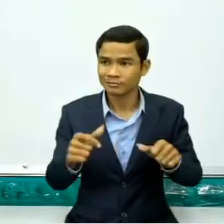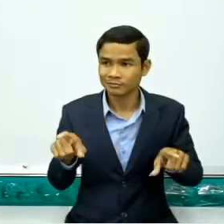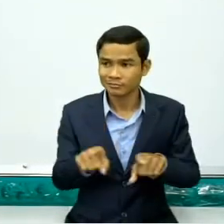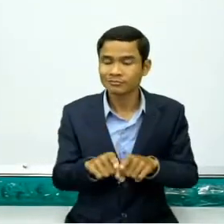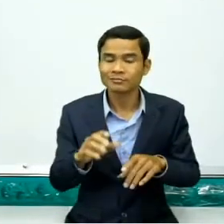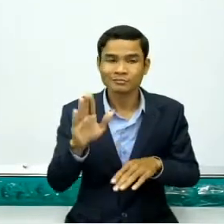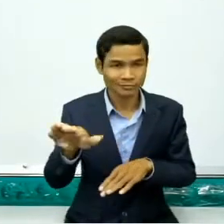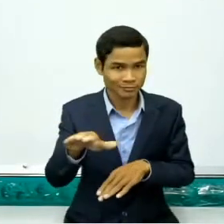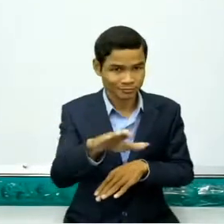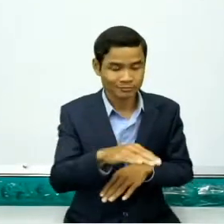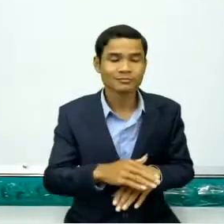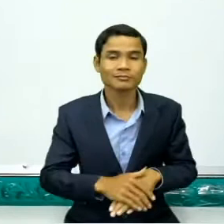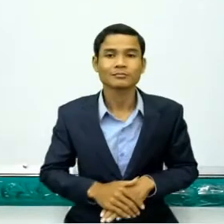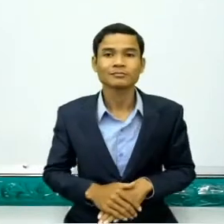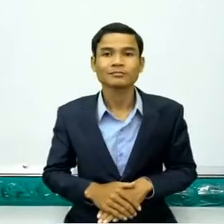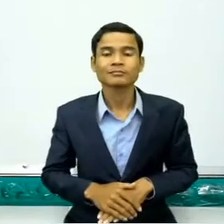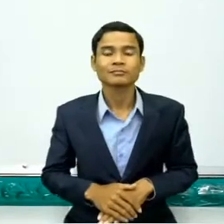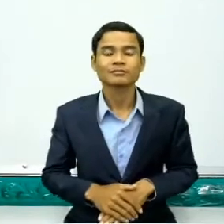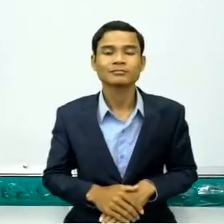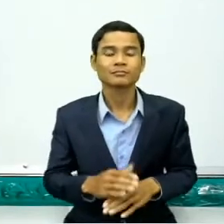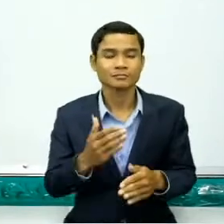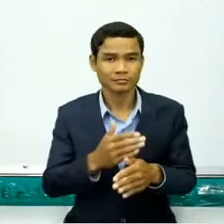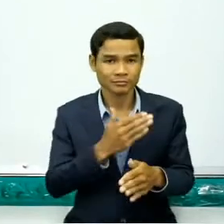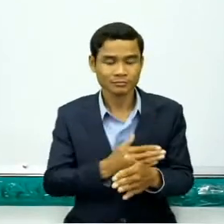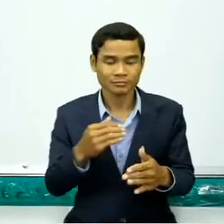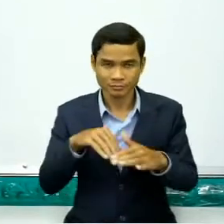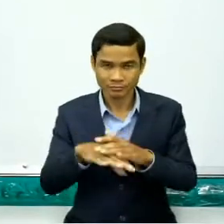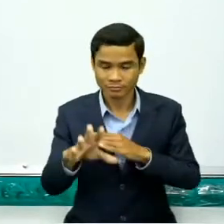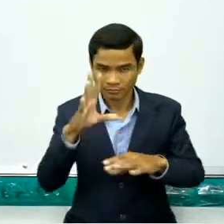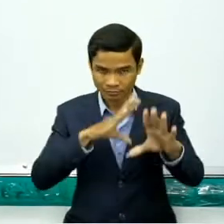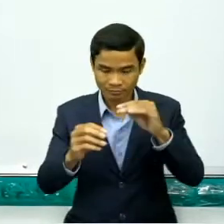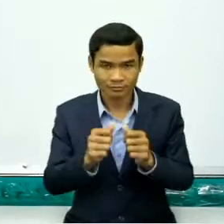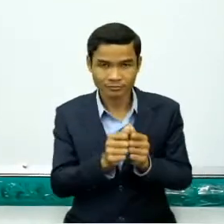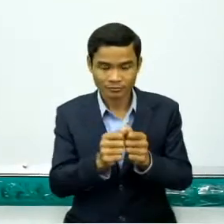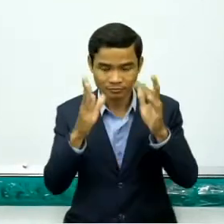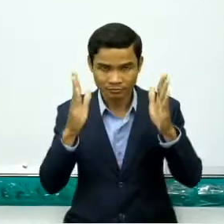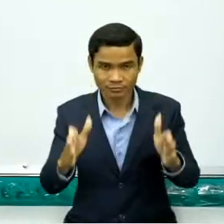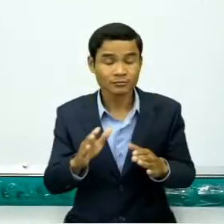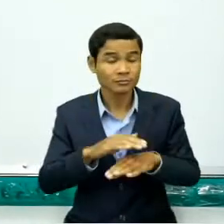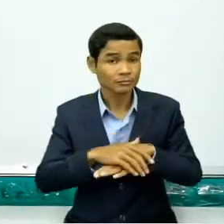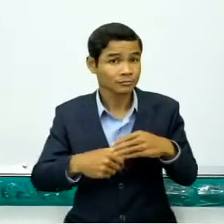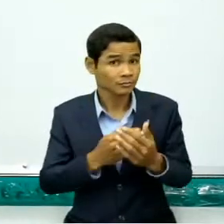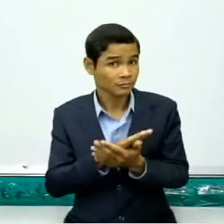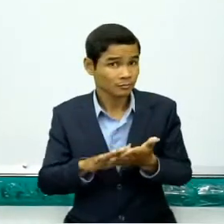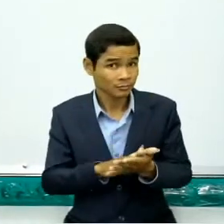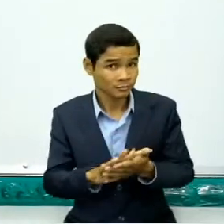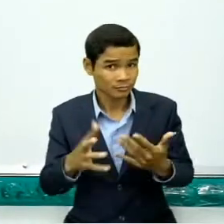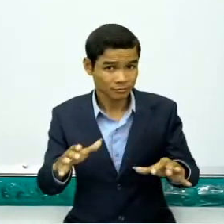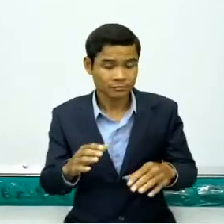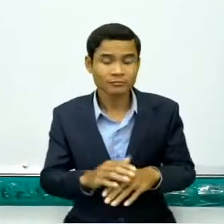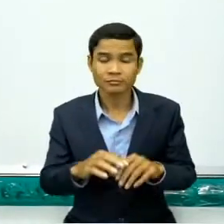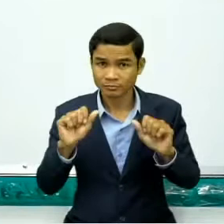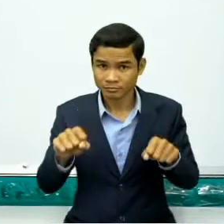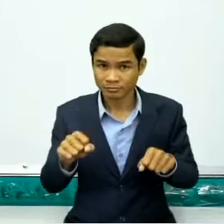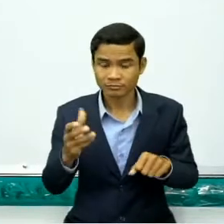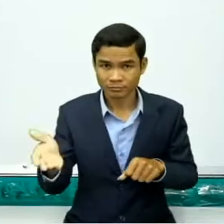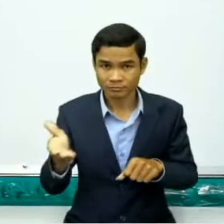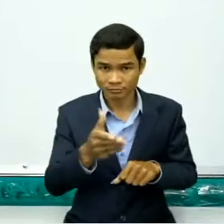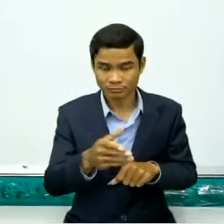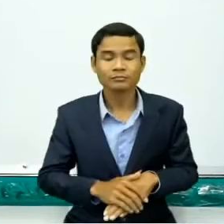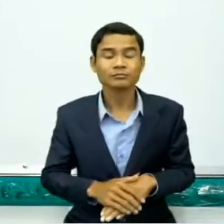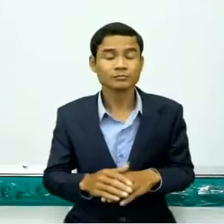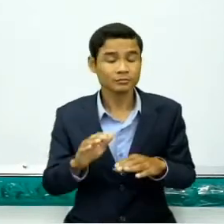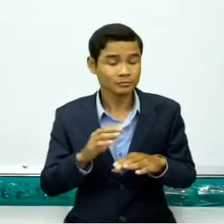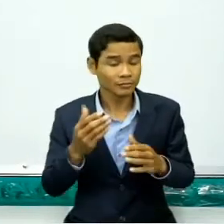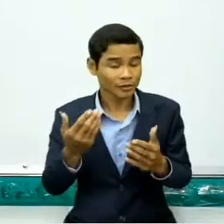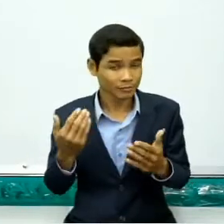con đài. Chà, muốn nâng cho riêng chung mùi nạc rưu, ta con ban liên xâm áp đài hai rừng nữ. Chà, con trấy, ủ